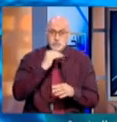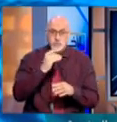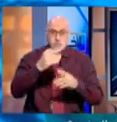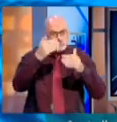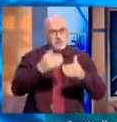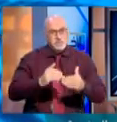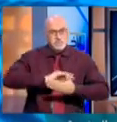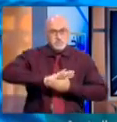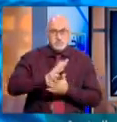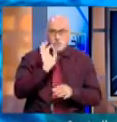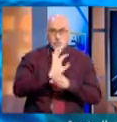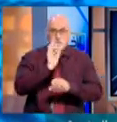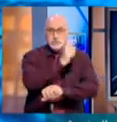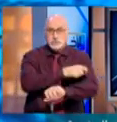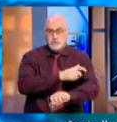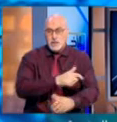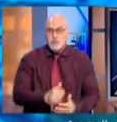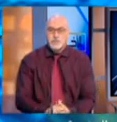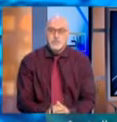الانتهاكات ضد المدنيين العزل.